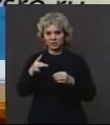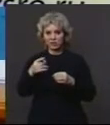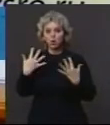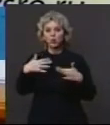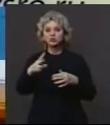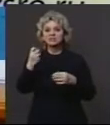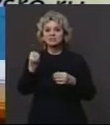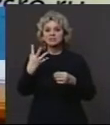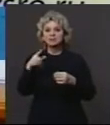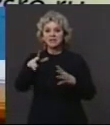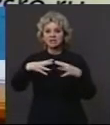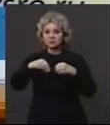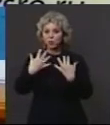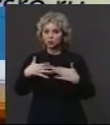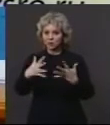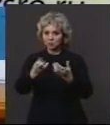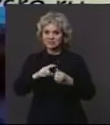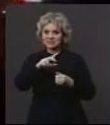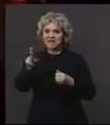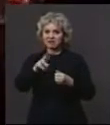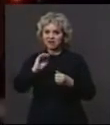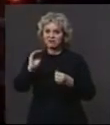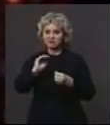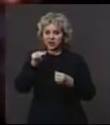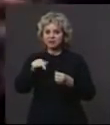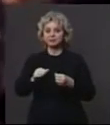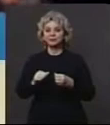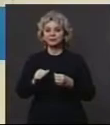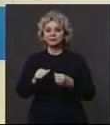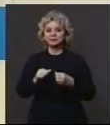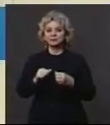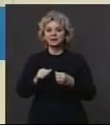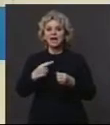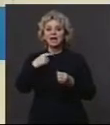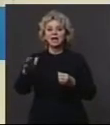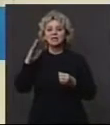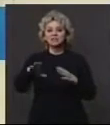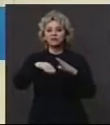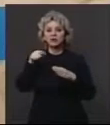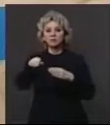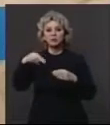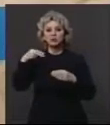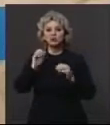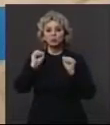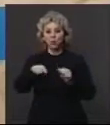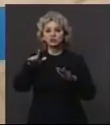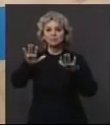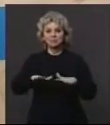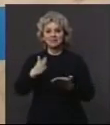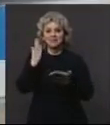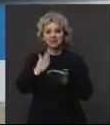Уже 215 семей получили за январь-февраль. Голосовать на выборах президента можно по